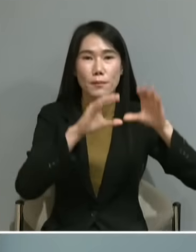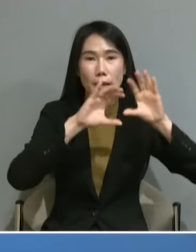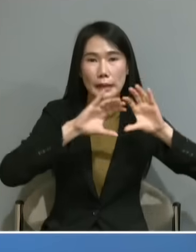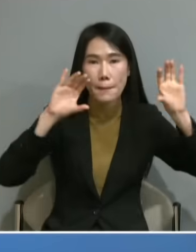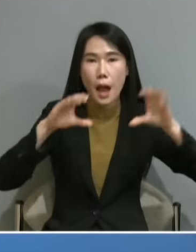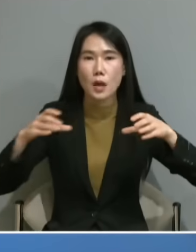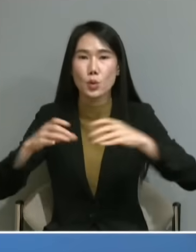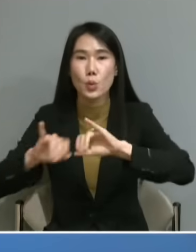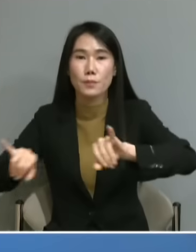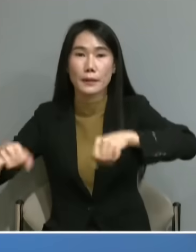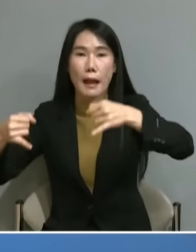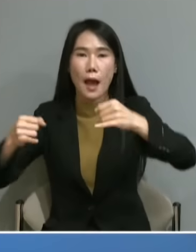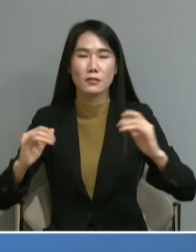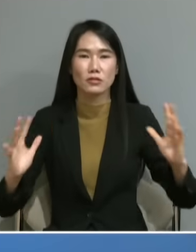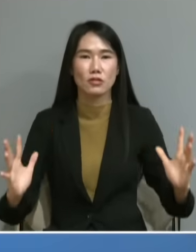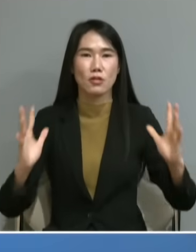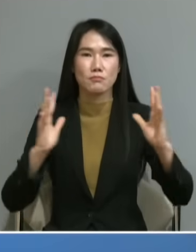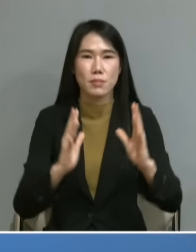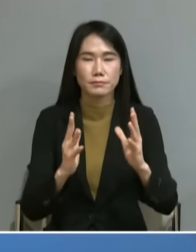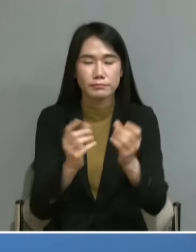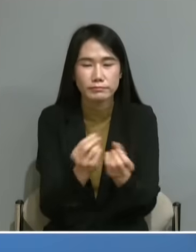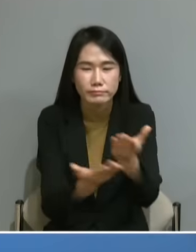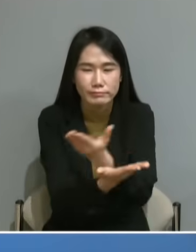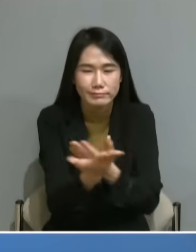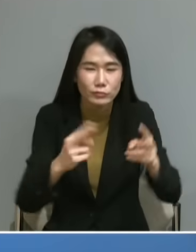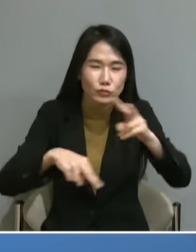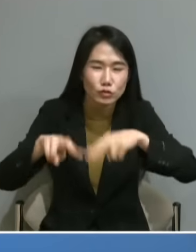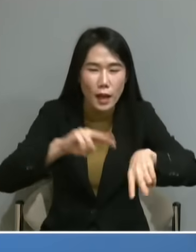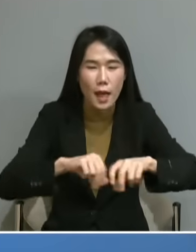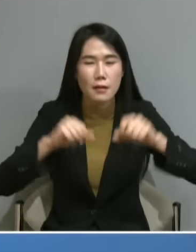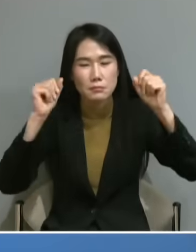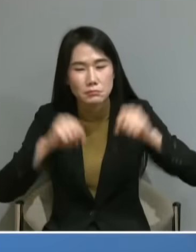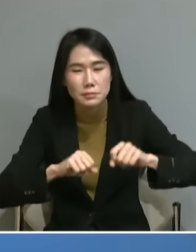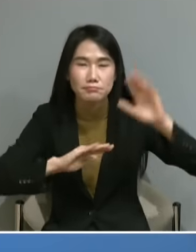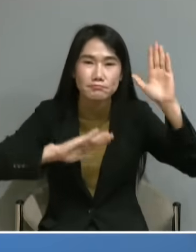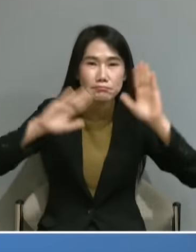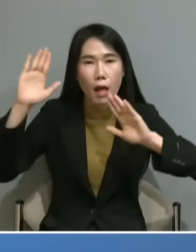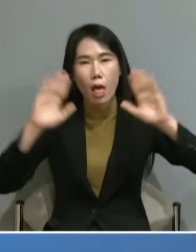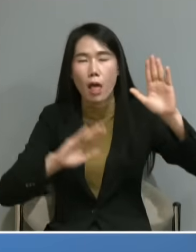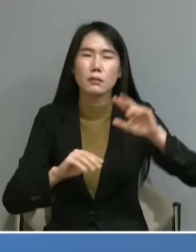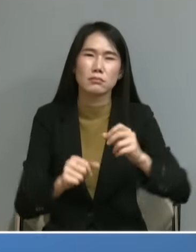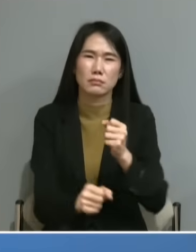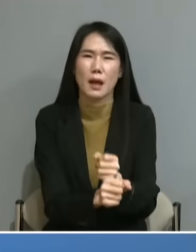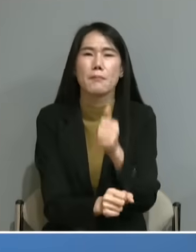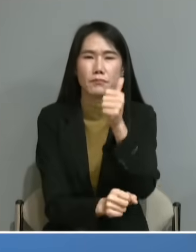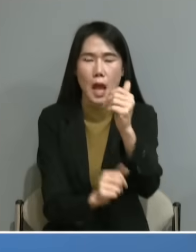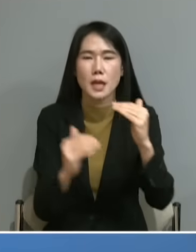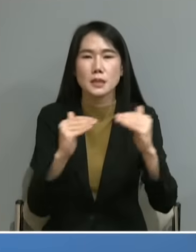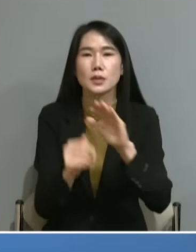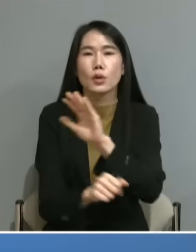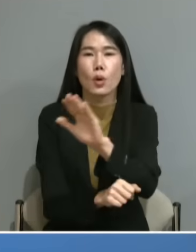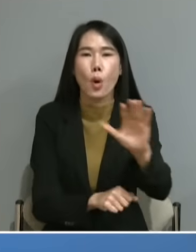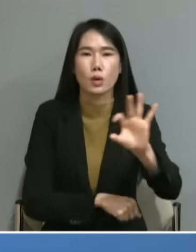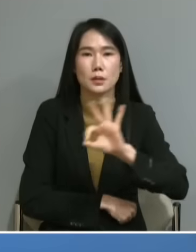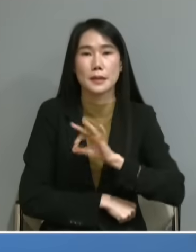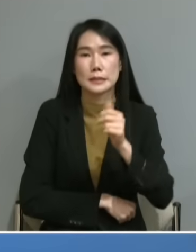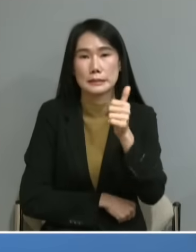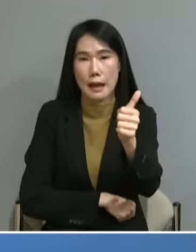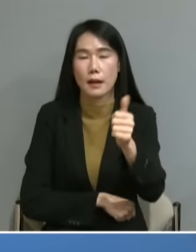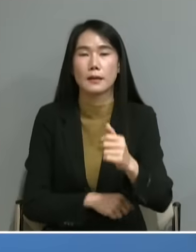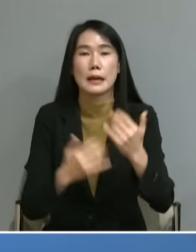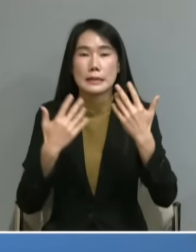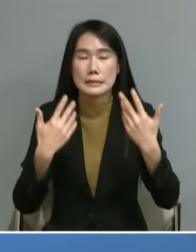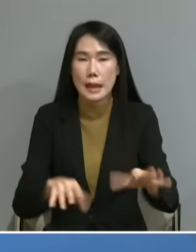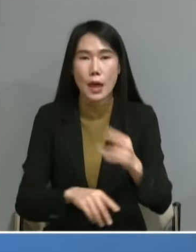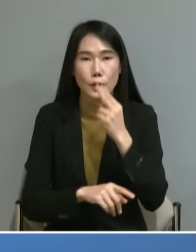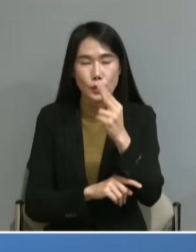ฐบาลมีโอกาสได้มาพิจารณามาติดตามตรวจสอบชอบไม่ชอบโหวตไม่โหวตจะแก้ไขอย่างไรเป็นสิทธิ์ของสมาชิกนะครับแล้วจึ